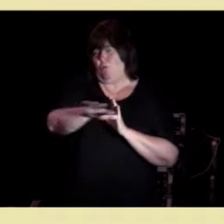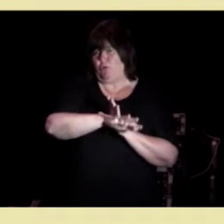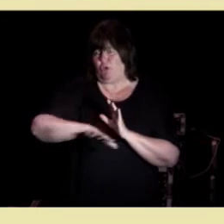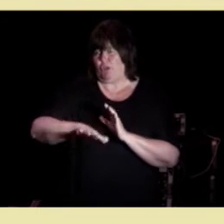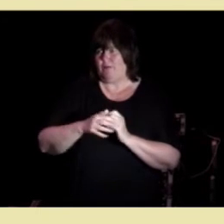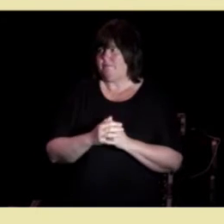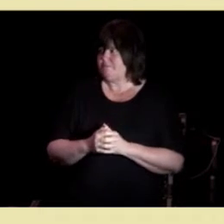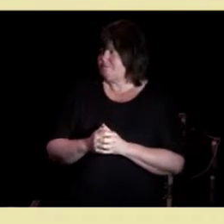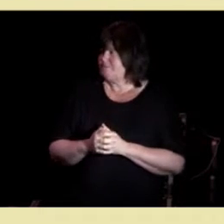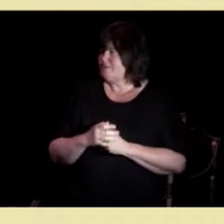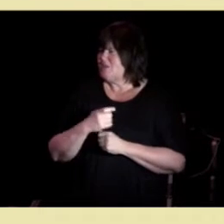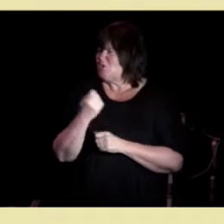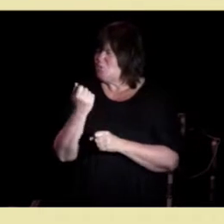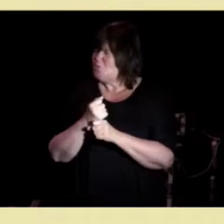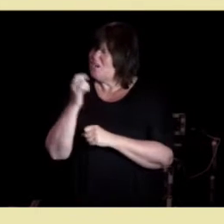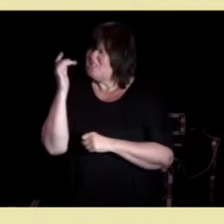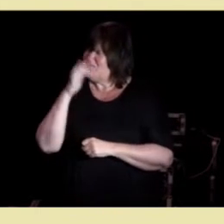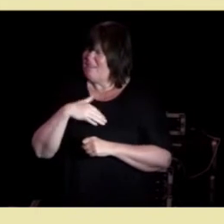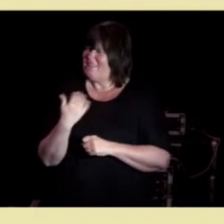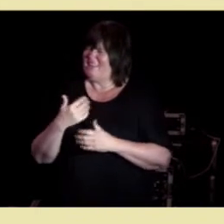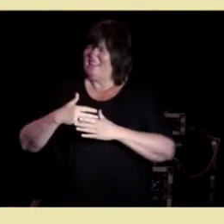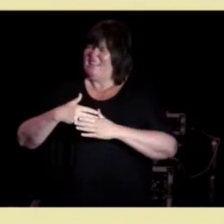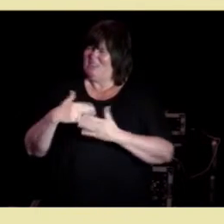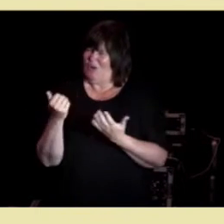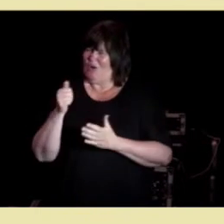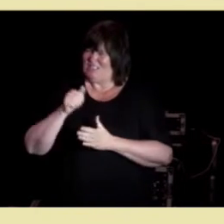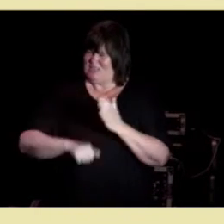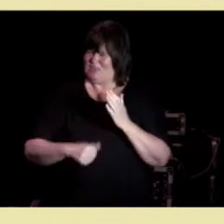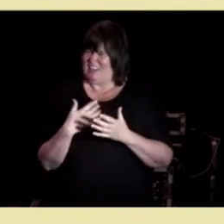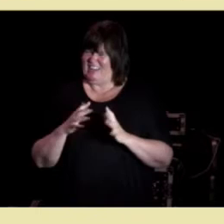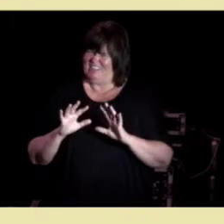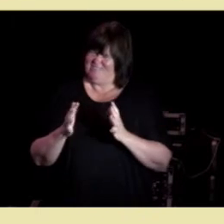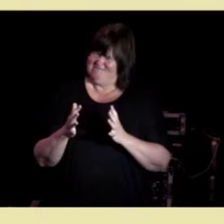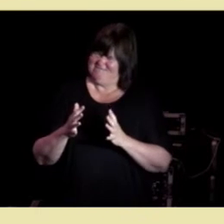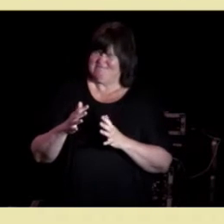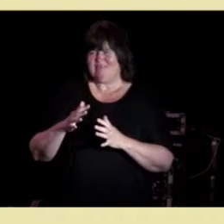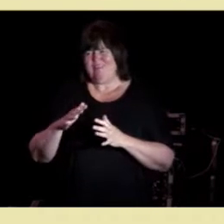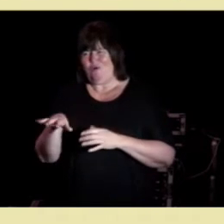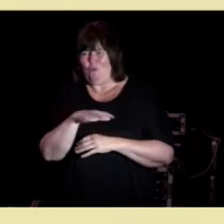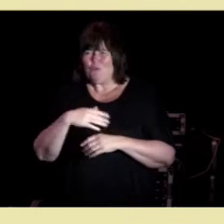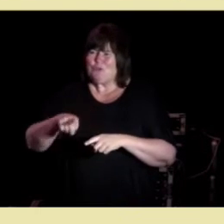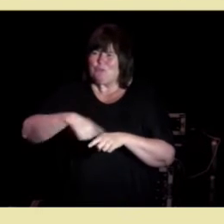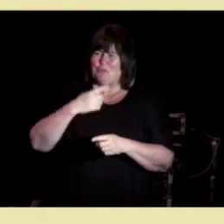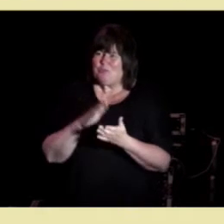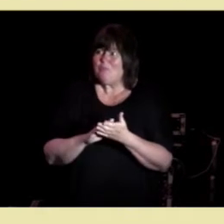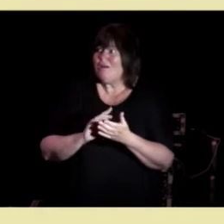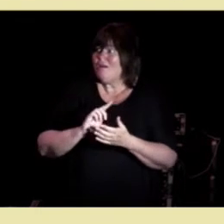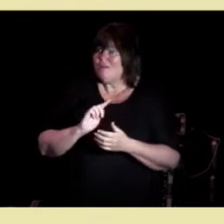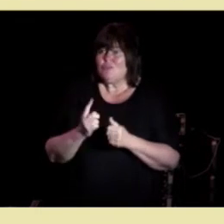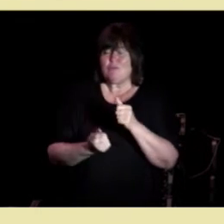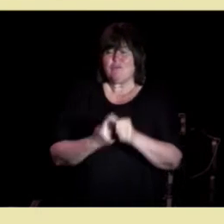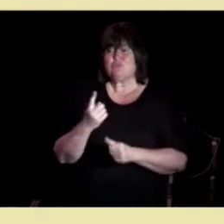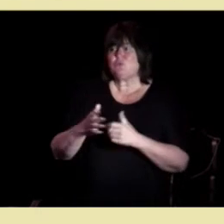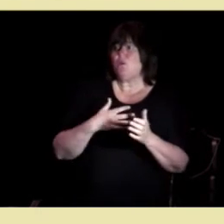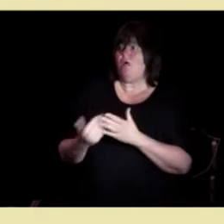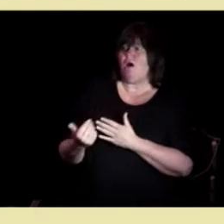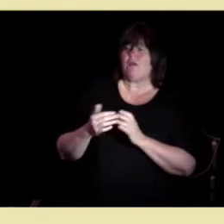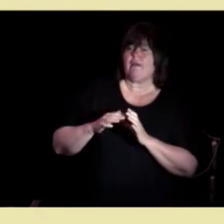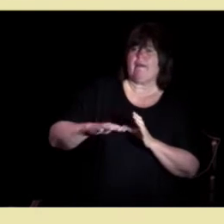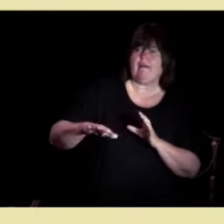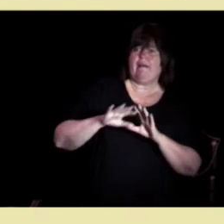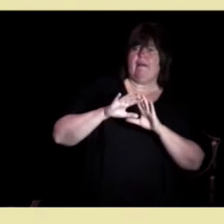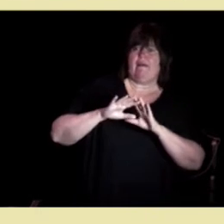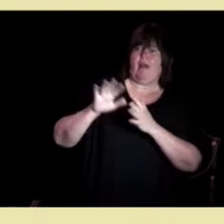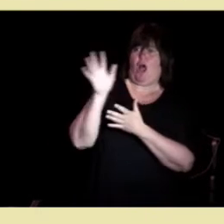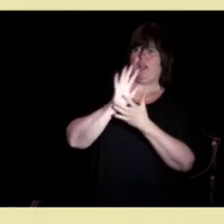Noen vil kanskje mene at dagkirurgi var et litt puslete område å starte med når vi først skulle lage et atlas. Men her ser